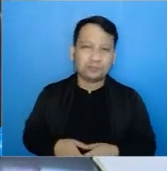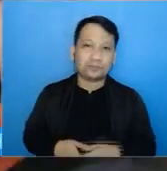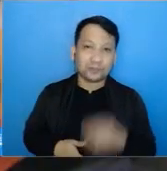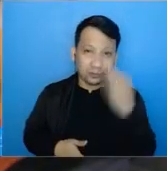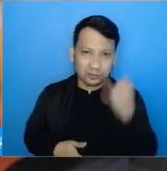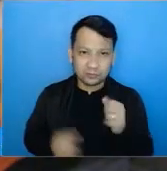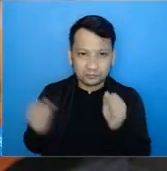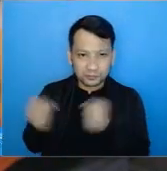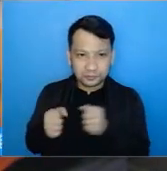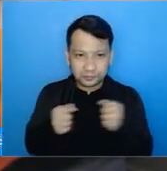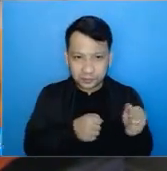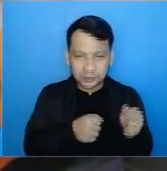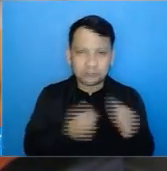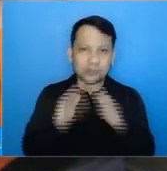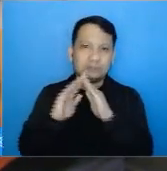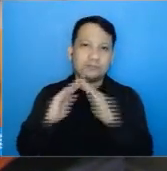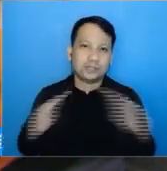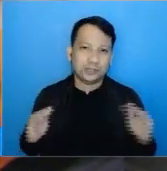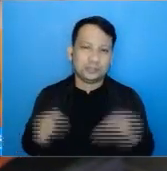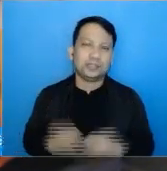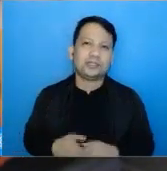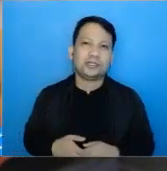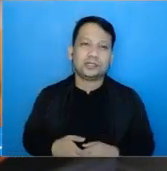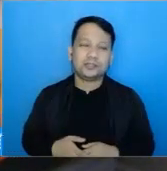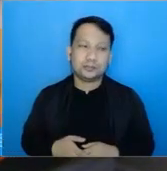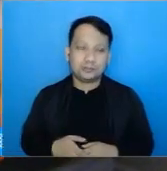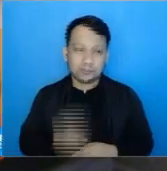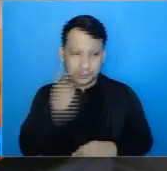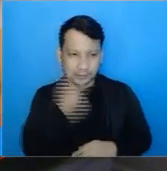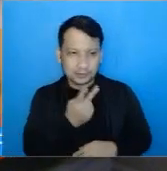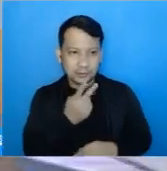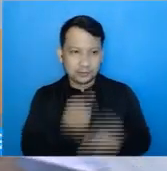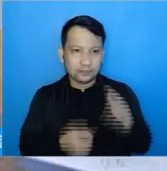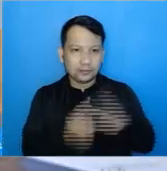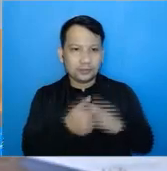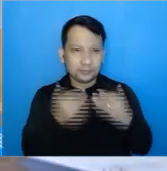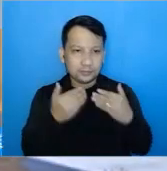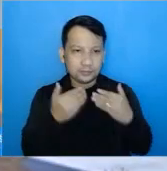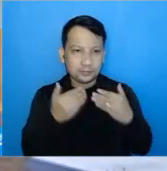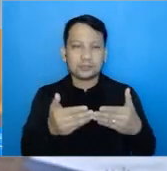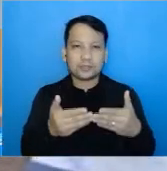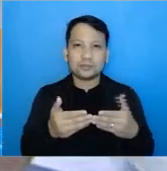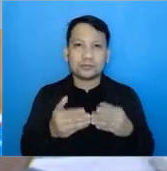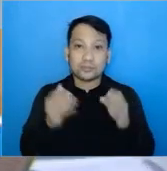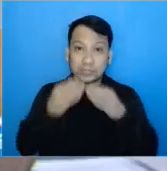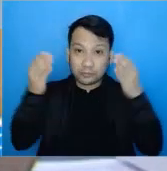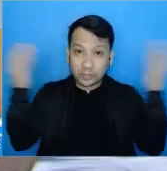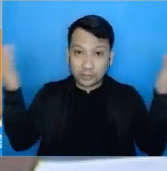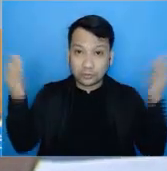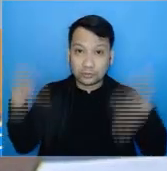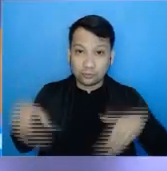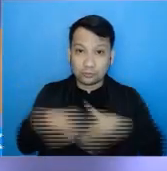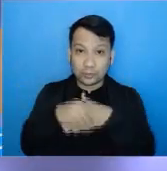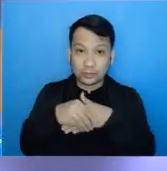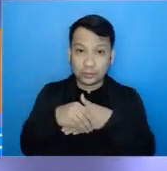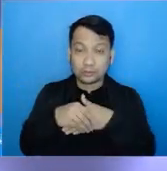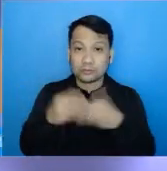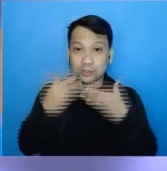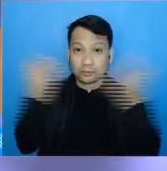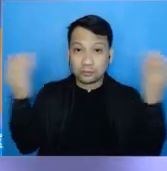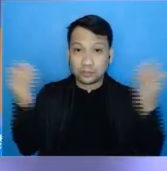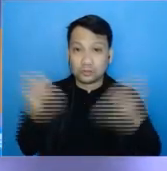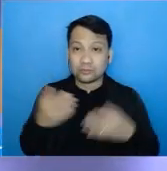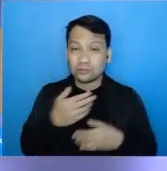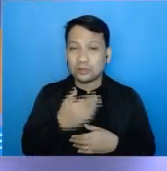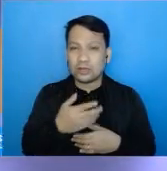mga bahay. Nabisto naman ang barangay na itinuloy ang reception, kaya agad itong ipinatigil at pinauwi ang mga dumalo. Pero